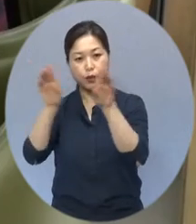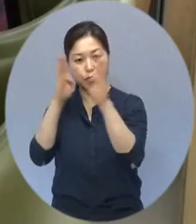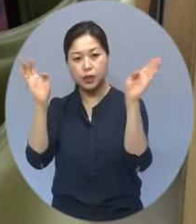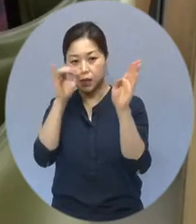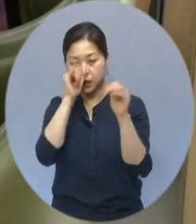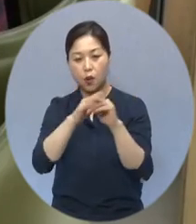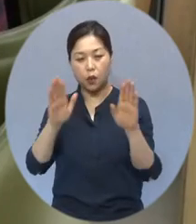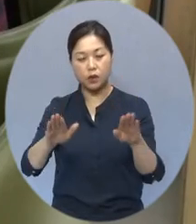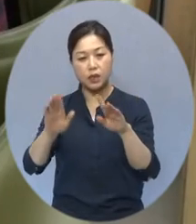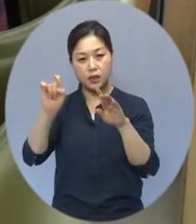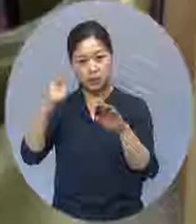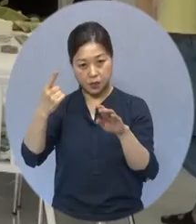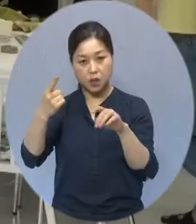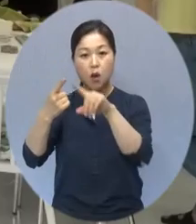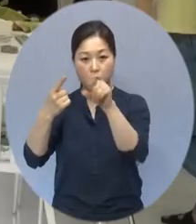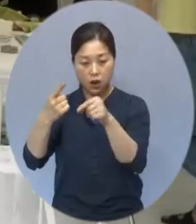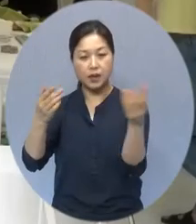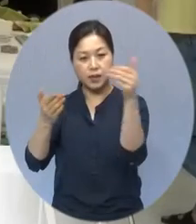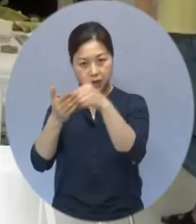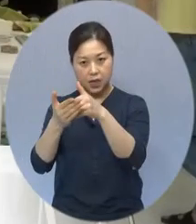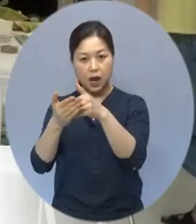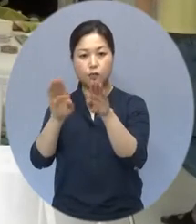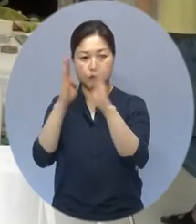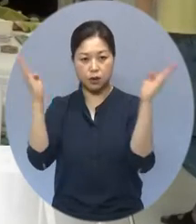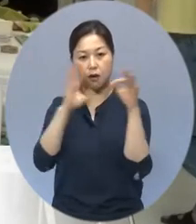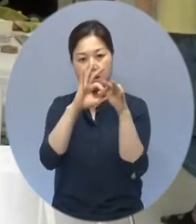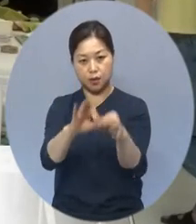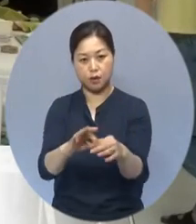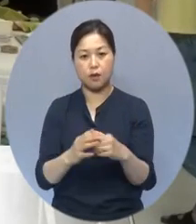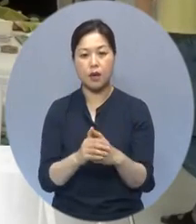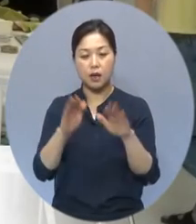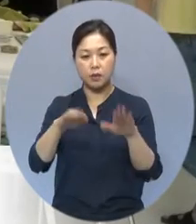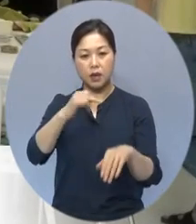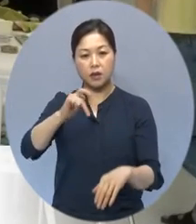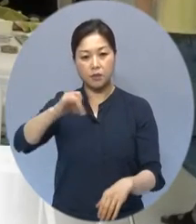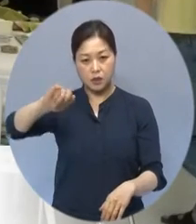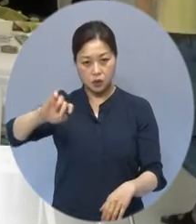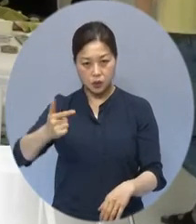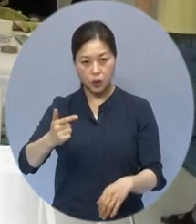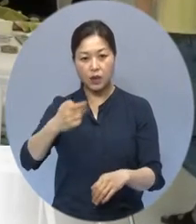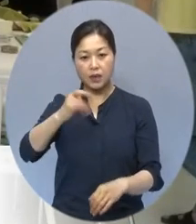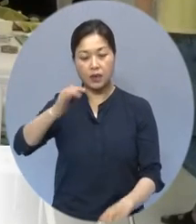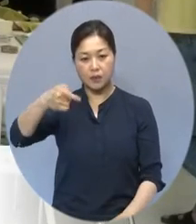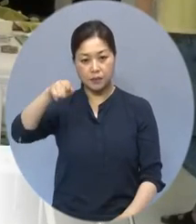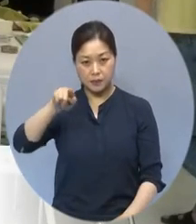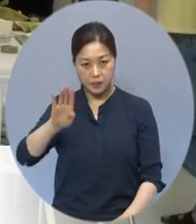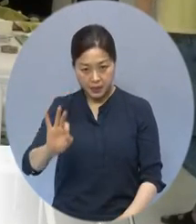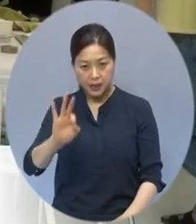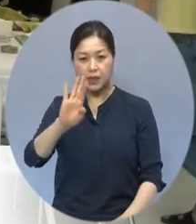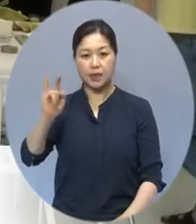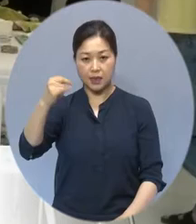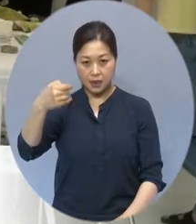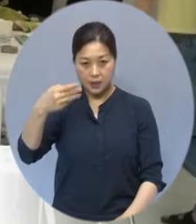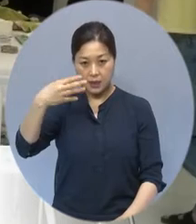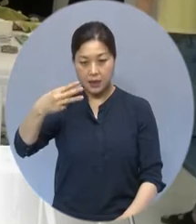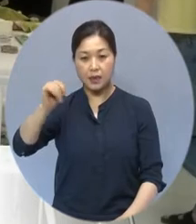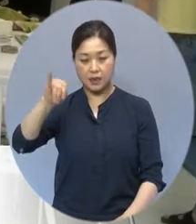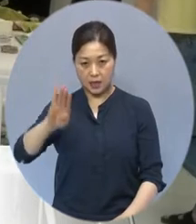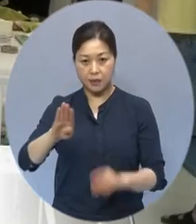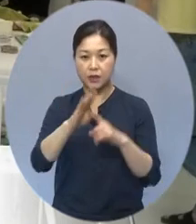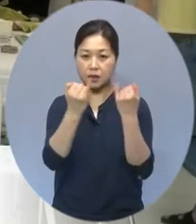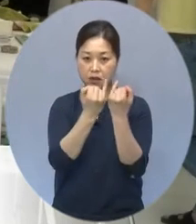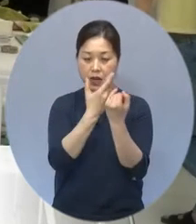11월까지 운영할 계획입니다. 이번에 저희가 하는 선미촌 리빙랩은 여성이 행복한 길,